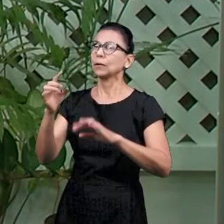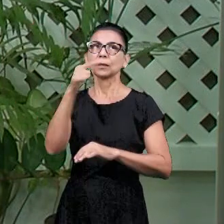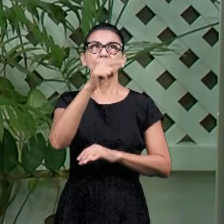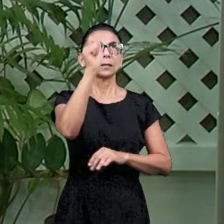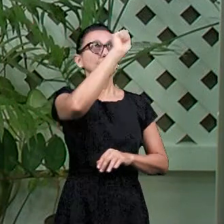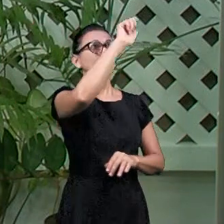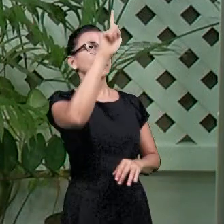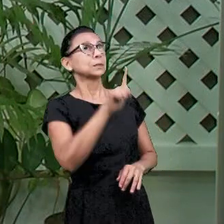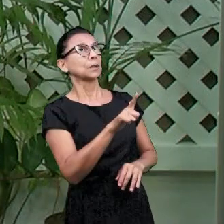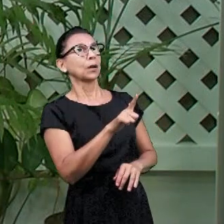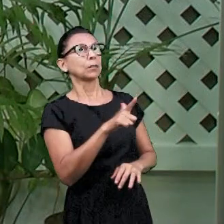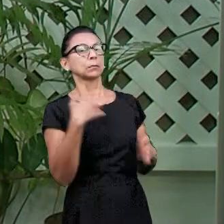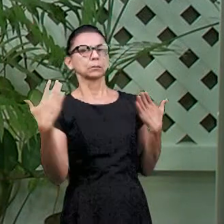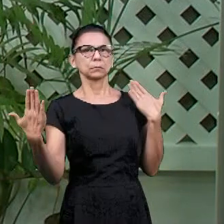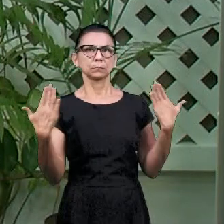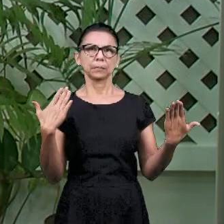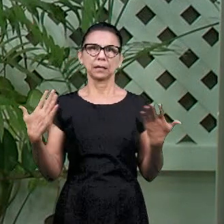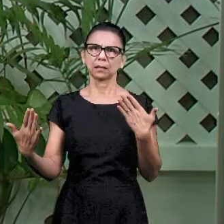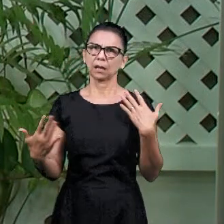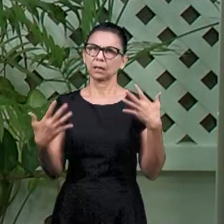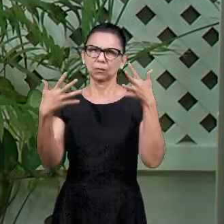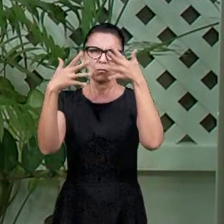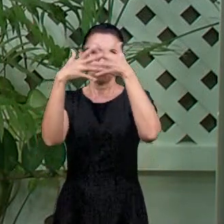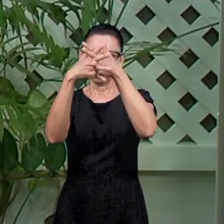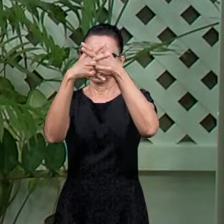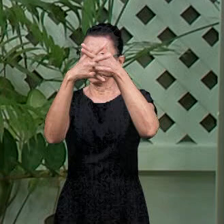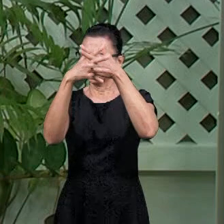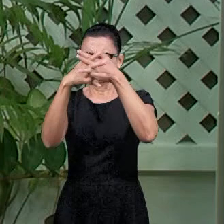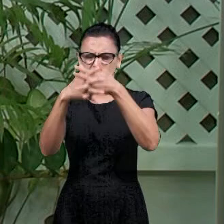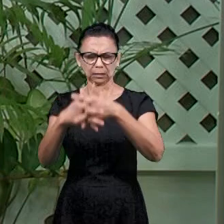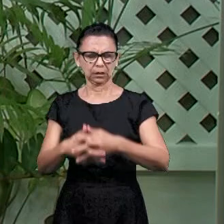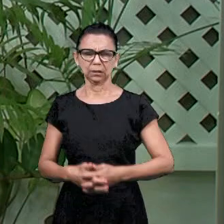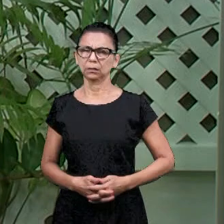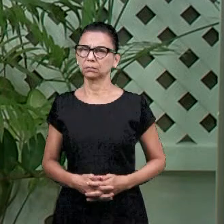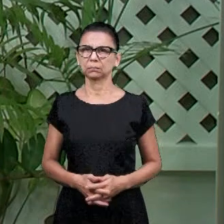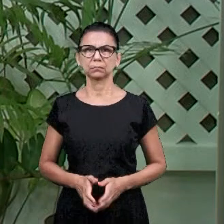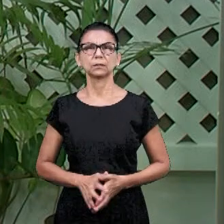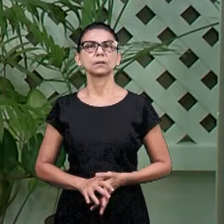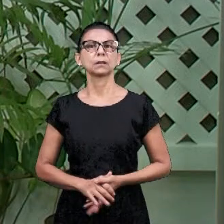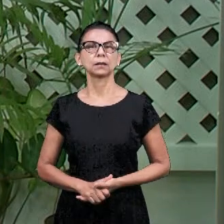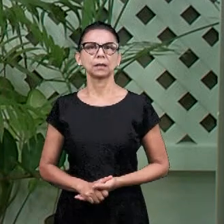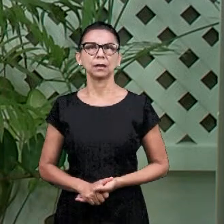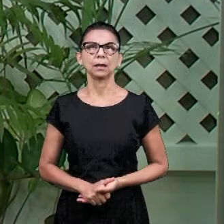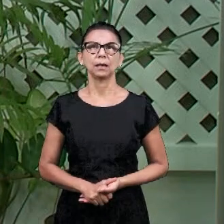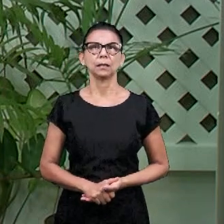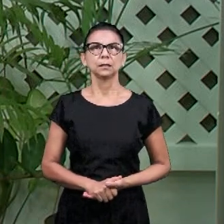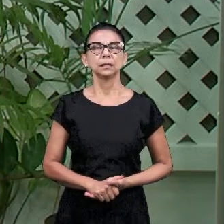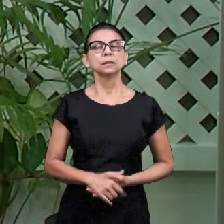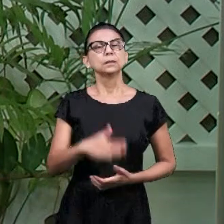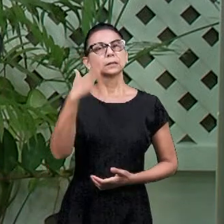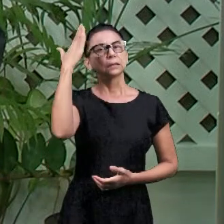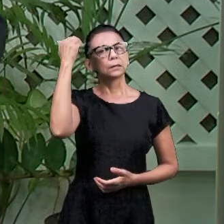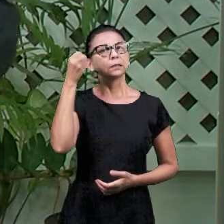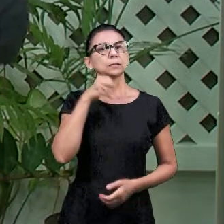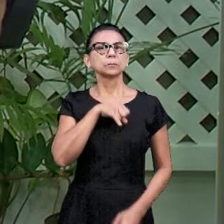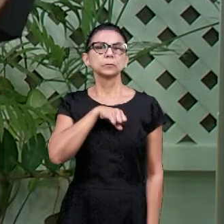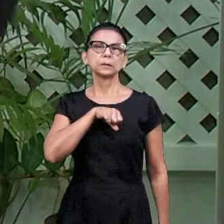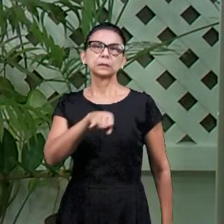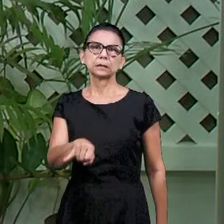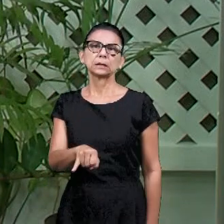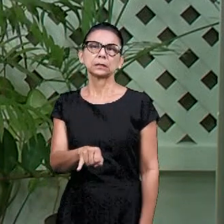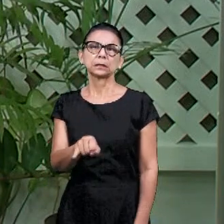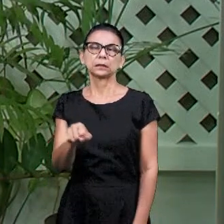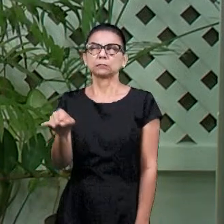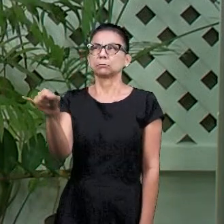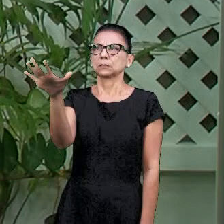Non, maintenant il va faire beau. Au nord-est du Brésil, tout le monde connaît. La foule sait tout. Elle sait